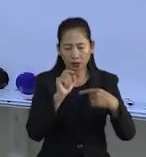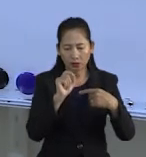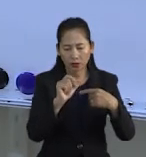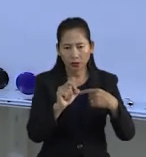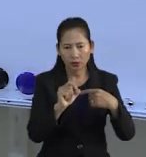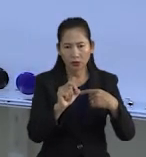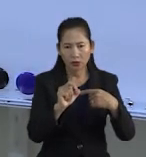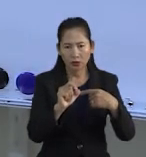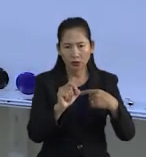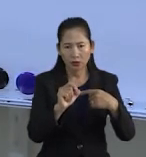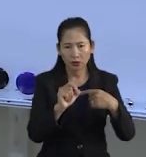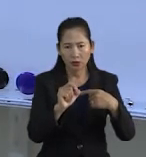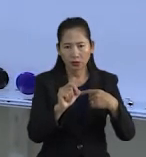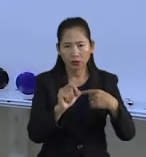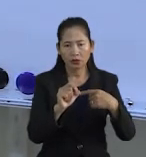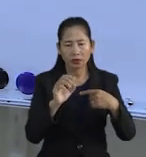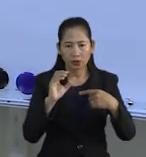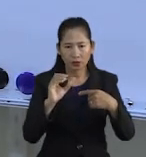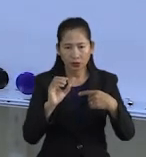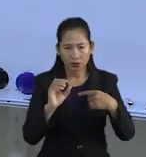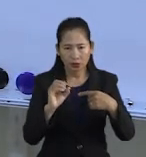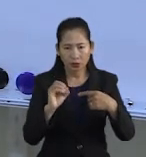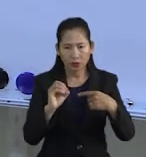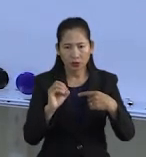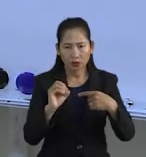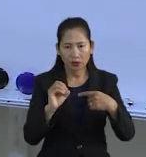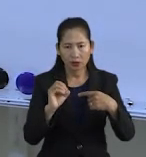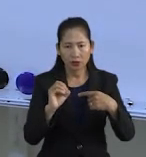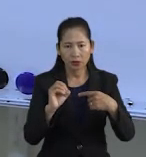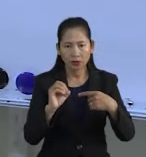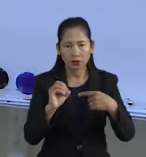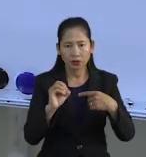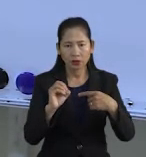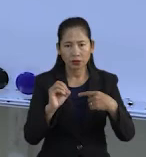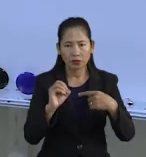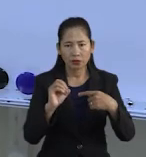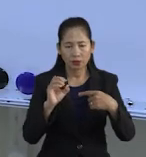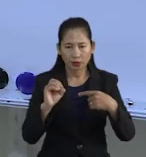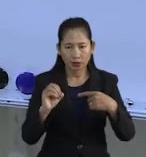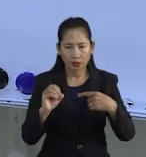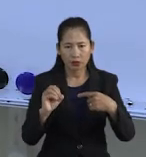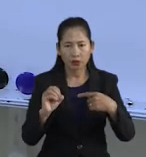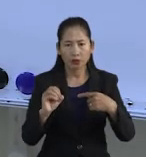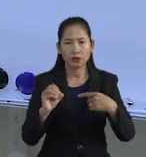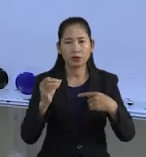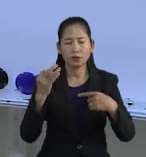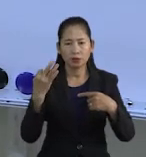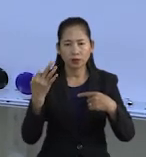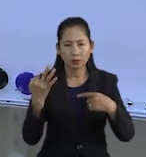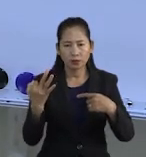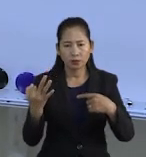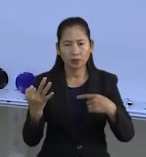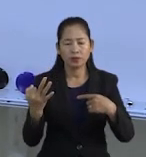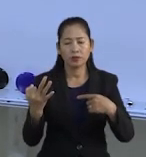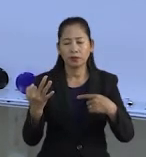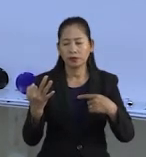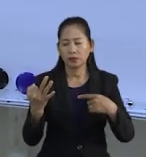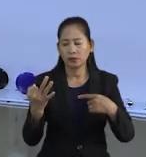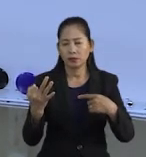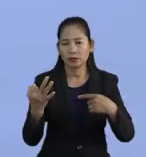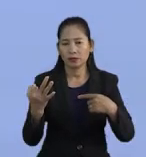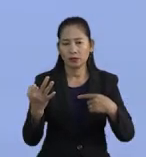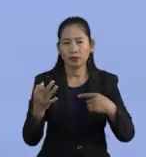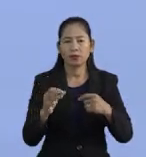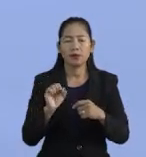sôn chơi sôn sôn bầy nè con